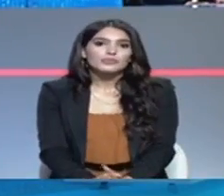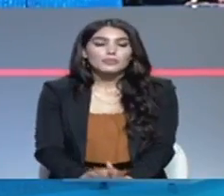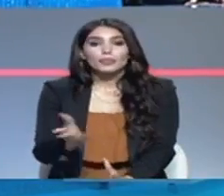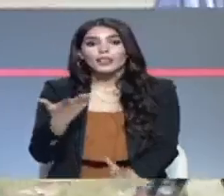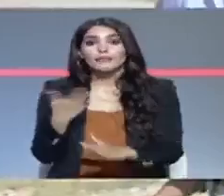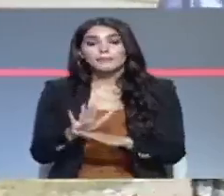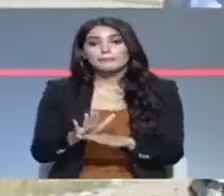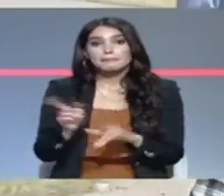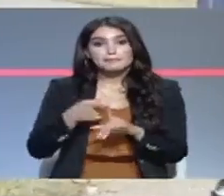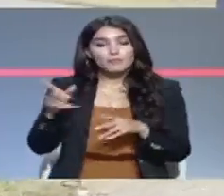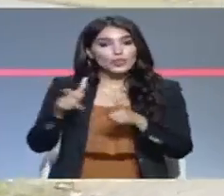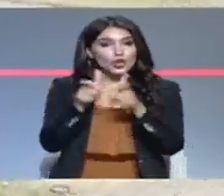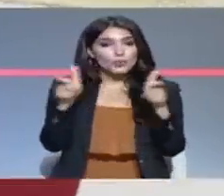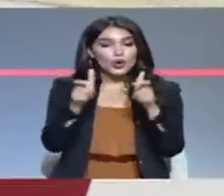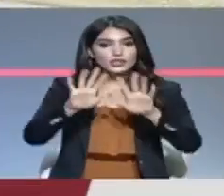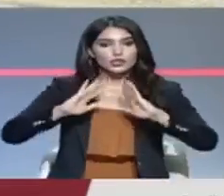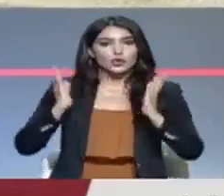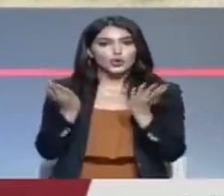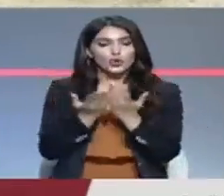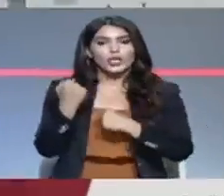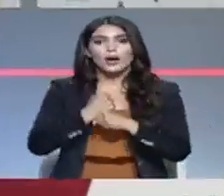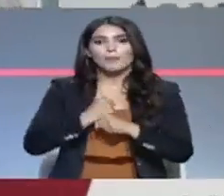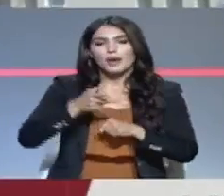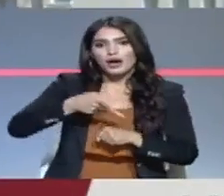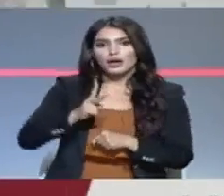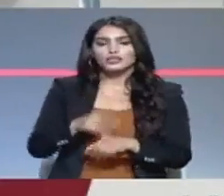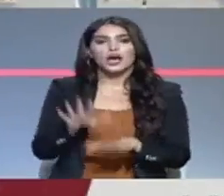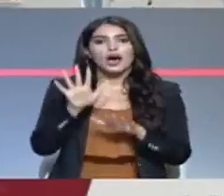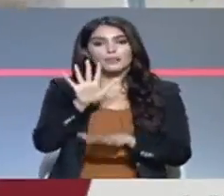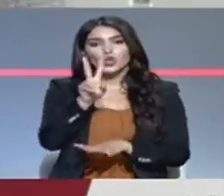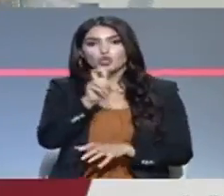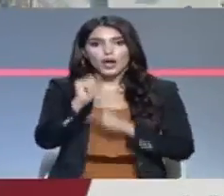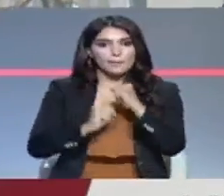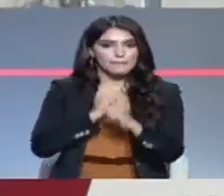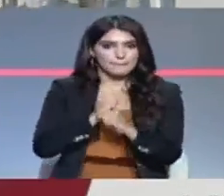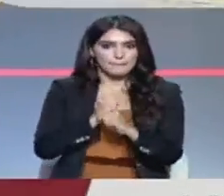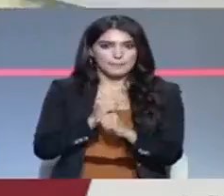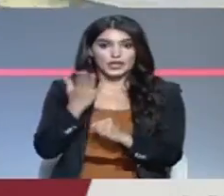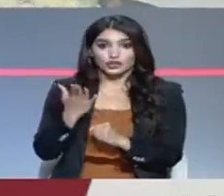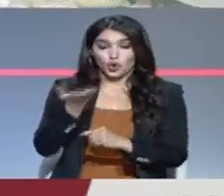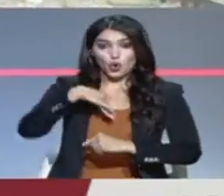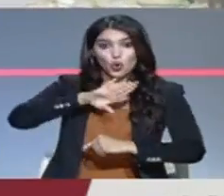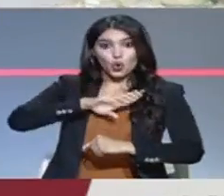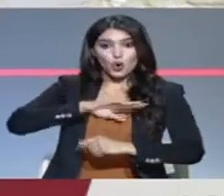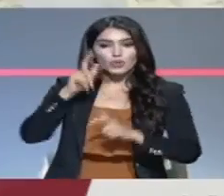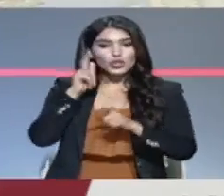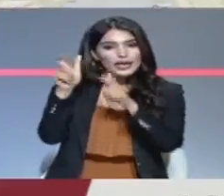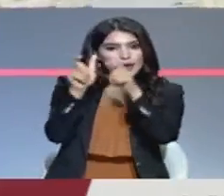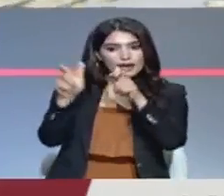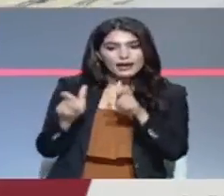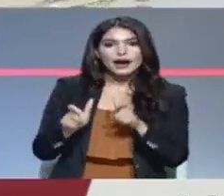يقلب أثار مؤسسة عمومية عمل بها لأكثر من 25 سنة، كان يشرف على حركة